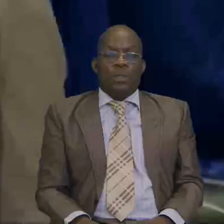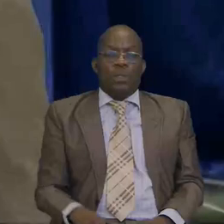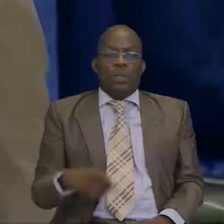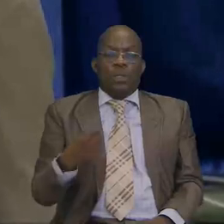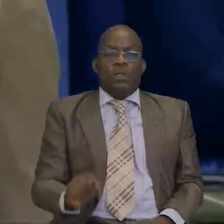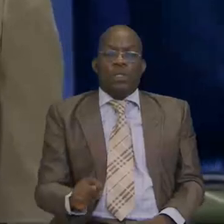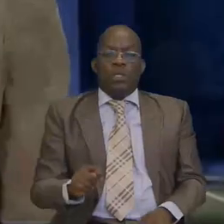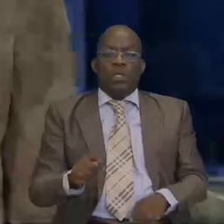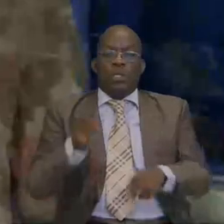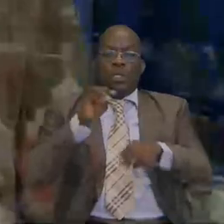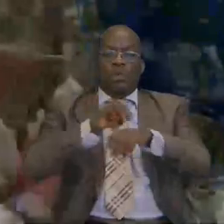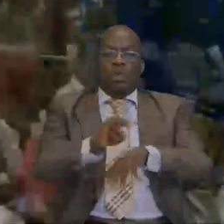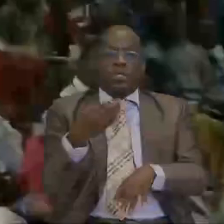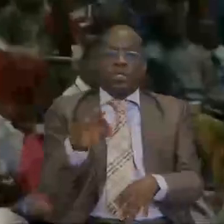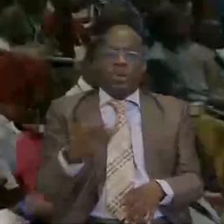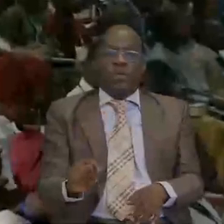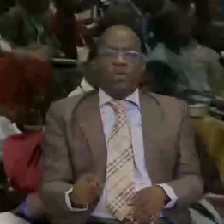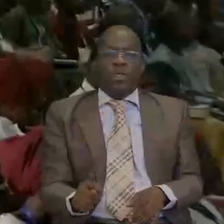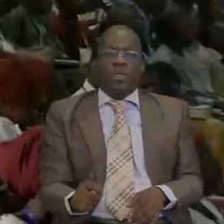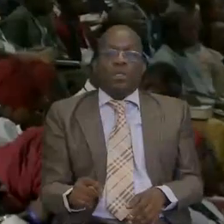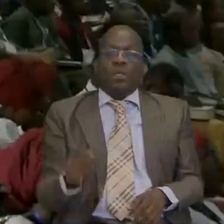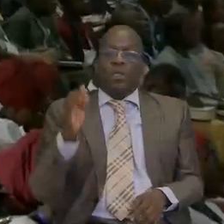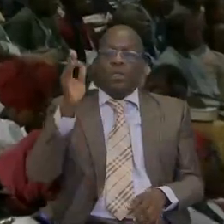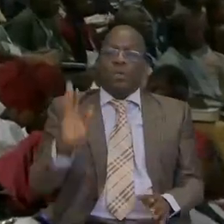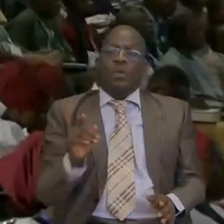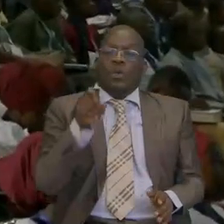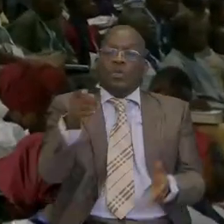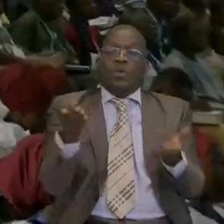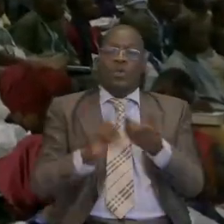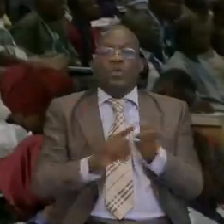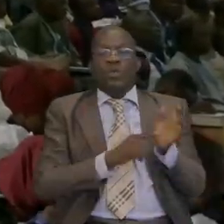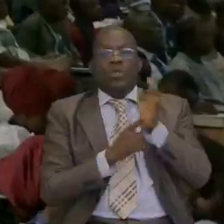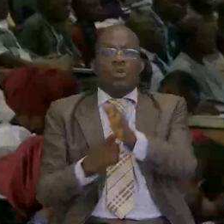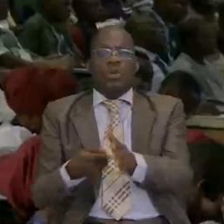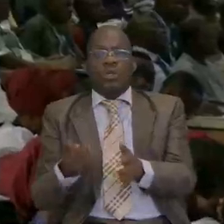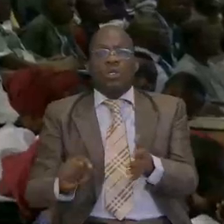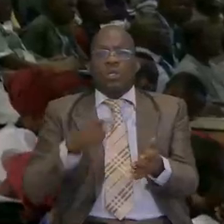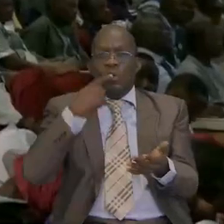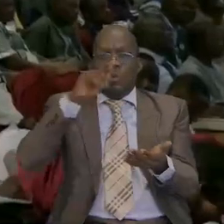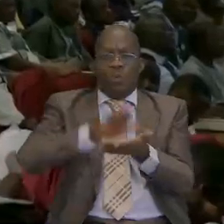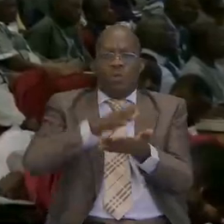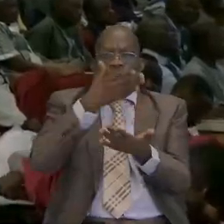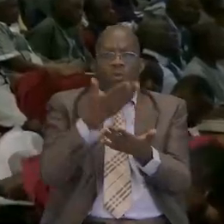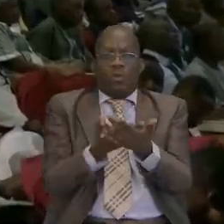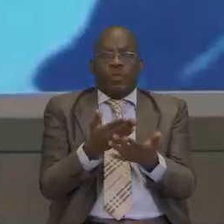Le ministère d'un évangéliste, il doit montrer les preuves.